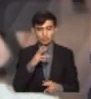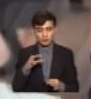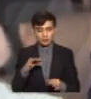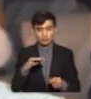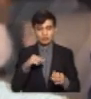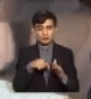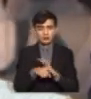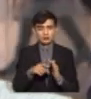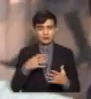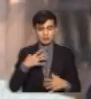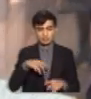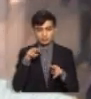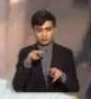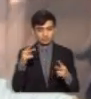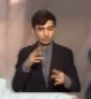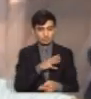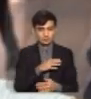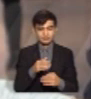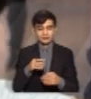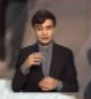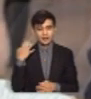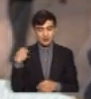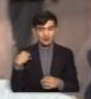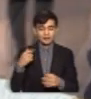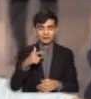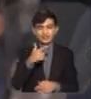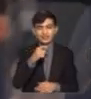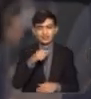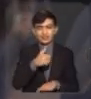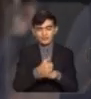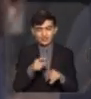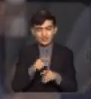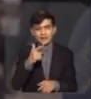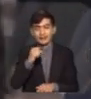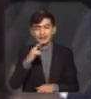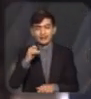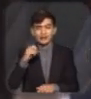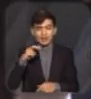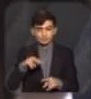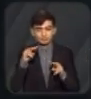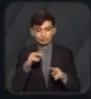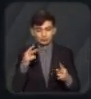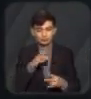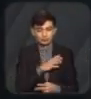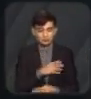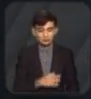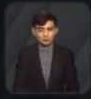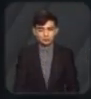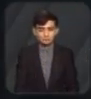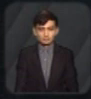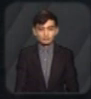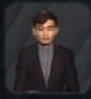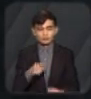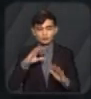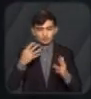но это было не было соблюдено со стороны генерального подрядчика. Получается, не соблюдено уклон.